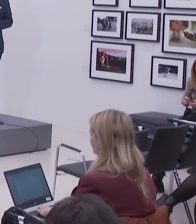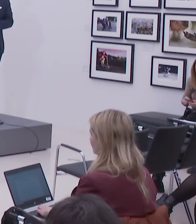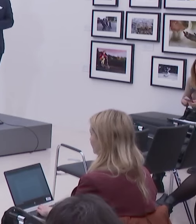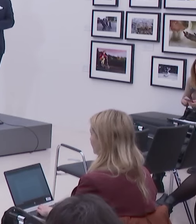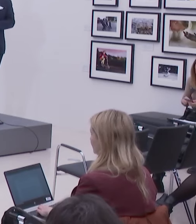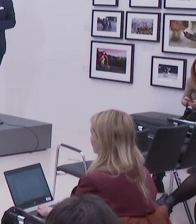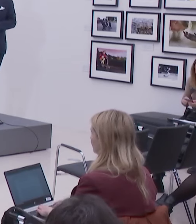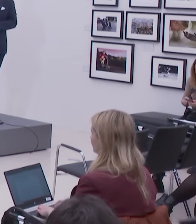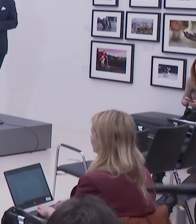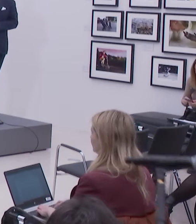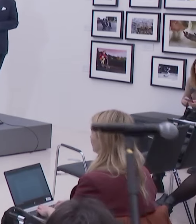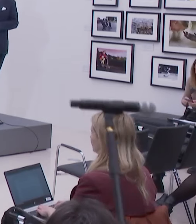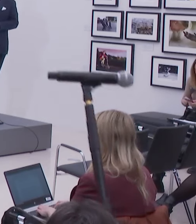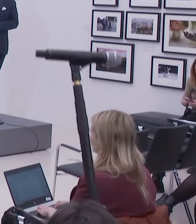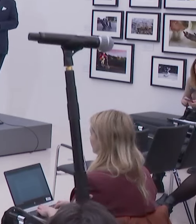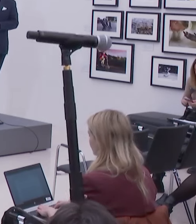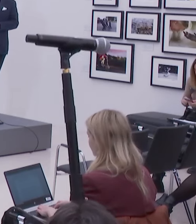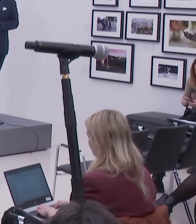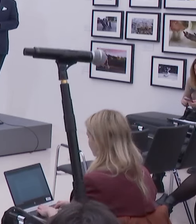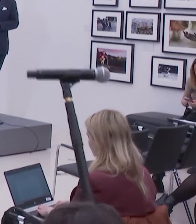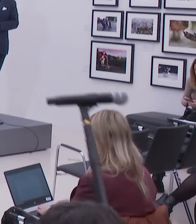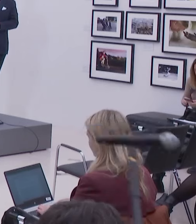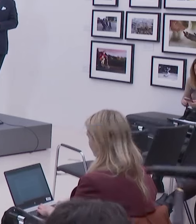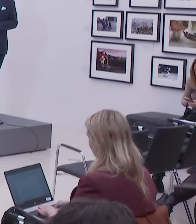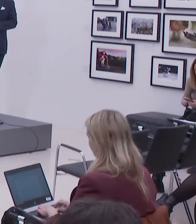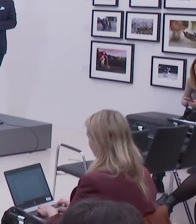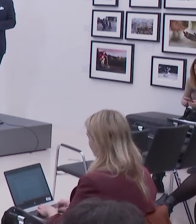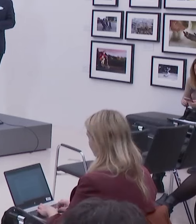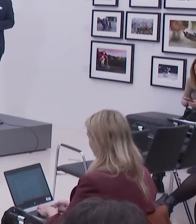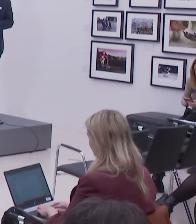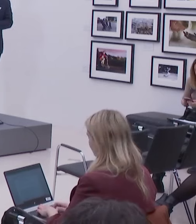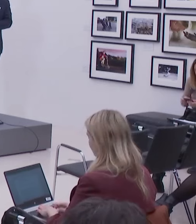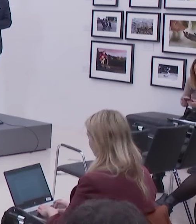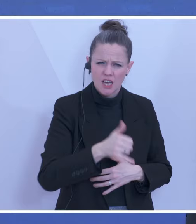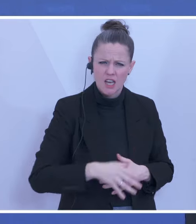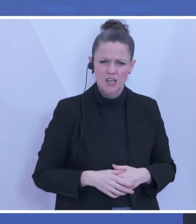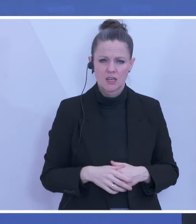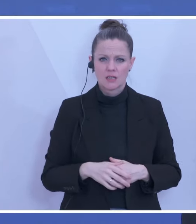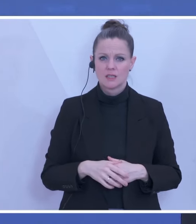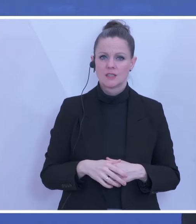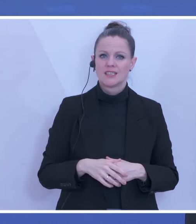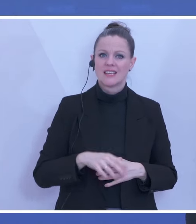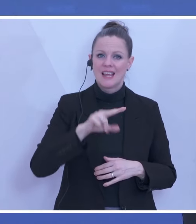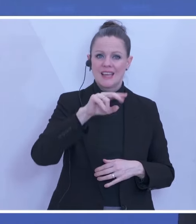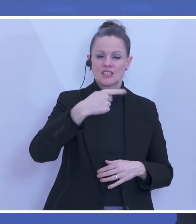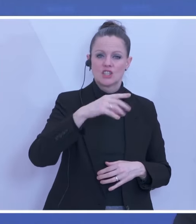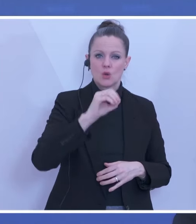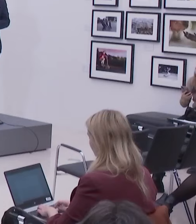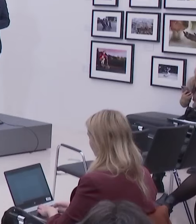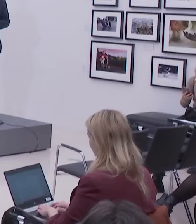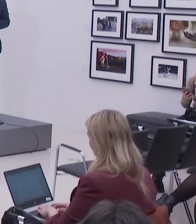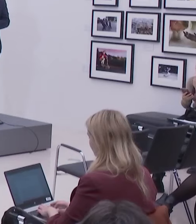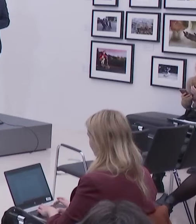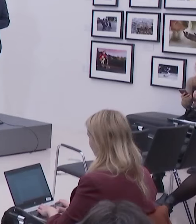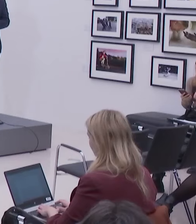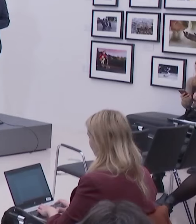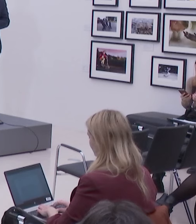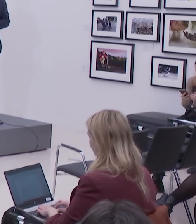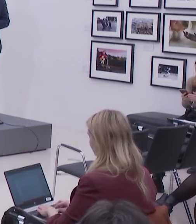dazu? Also das Zweite wäre akustisch noch nicht verstanden, das Erste schon. Die großen NGOs haben gestern auf eine rasche